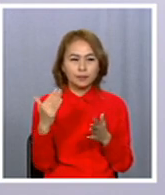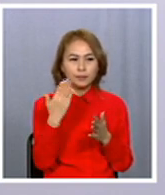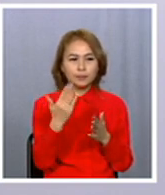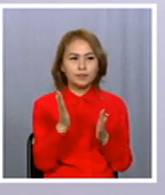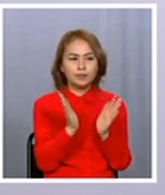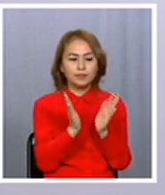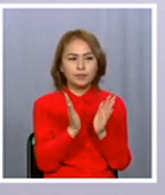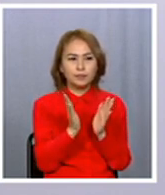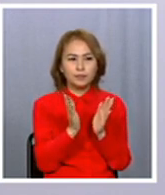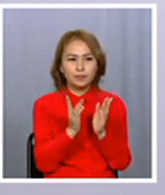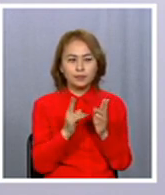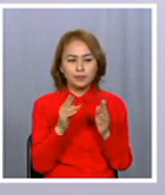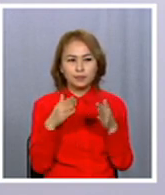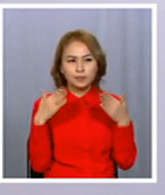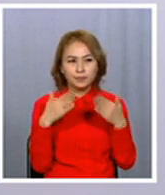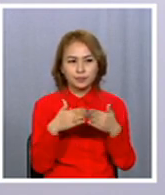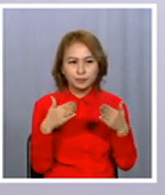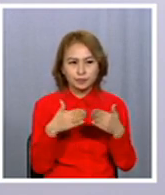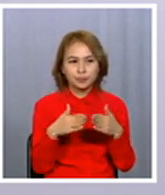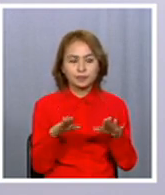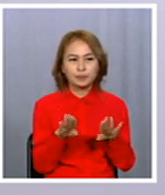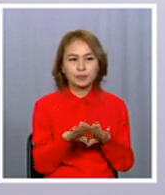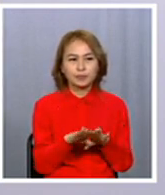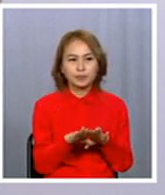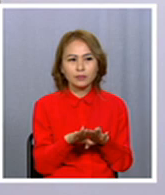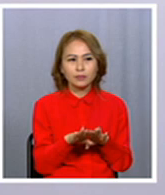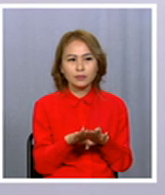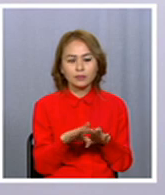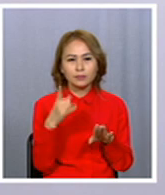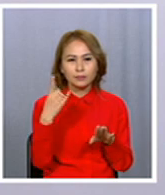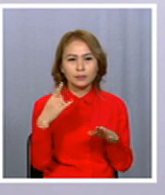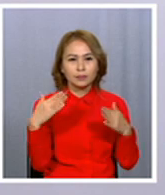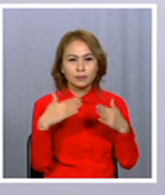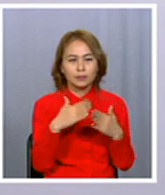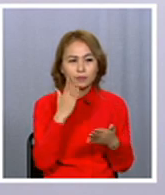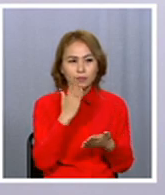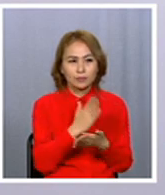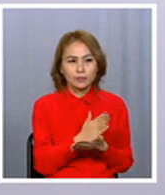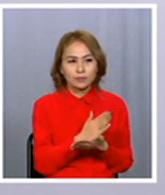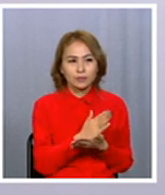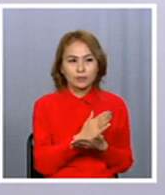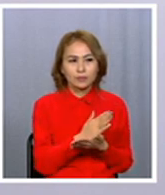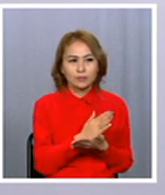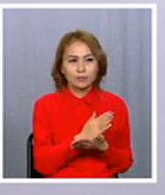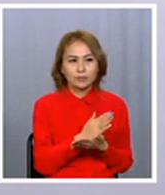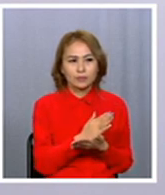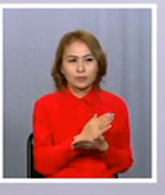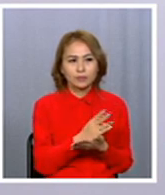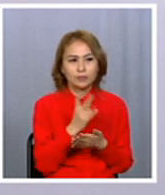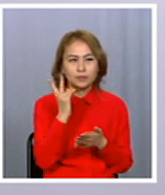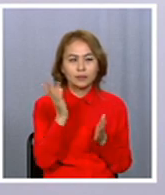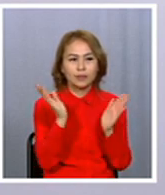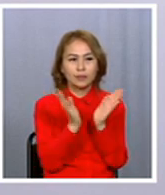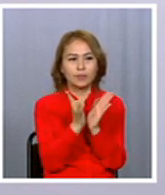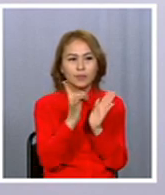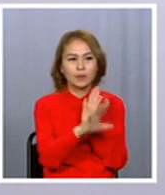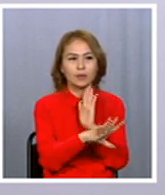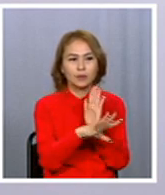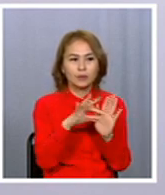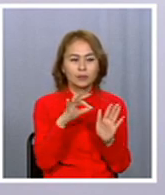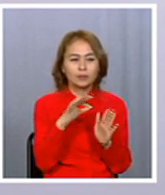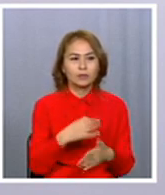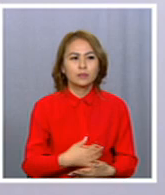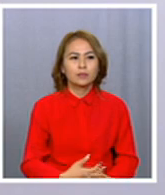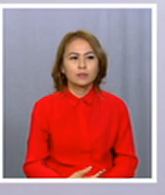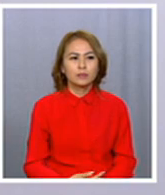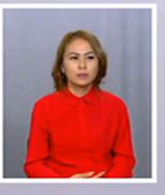мына сағат тілі мен минут тілінің арасында бір бұрыш пайда болды. Транспортерді мына екі сәуленің біреуін таңдаймыз да осы